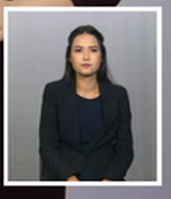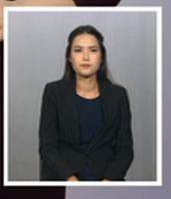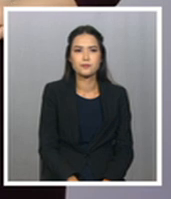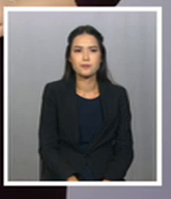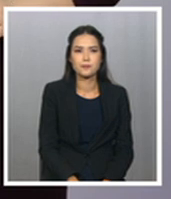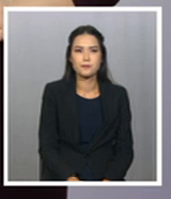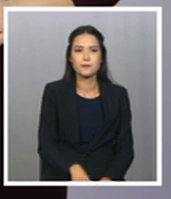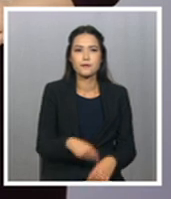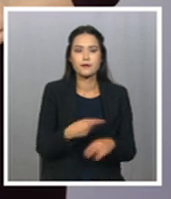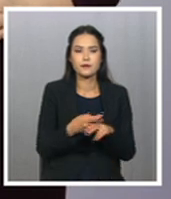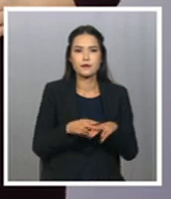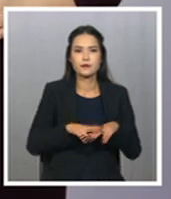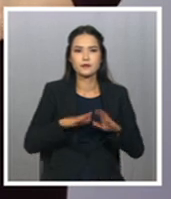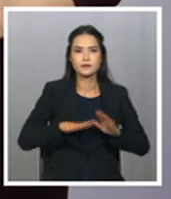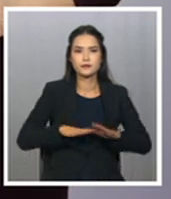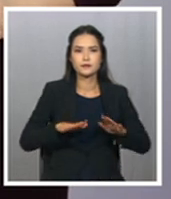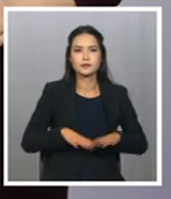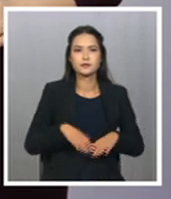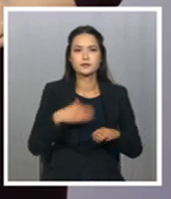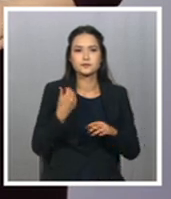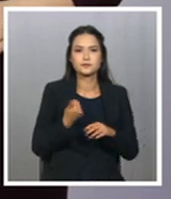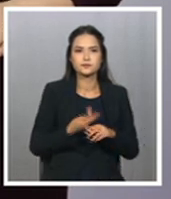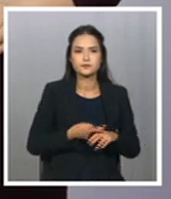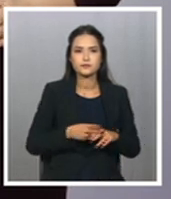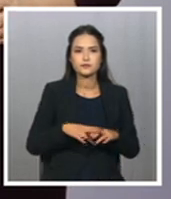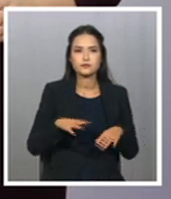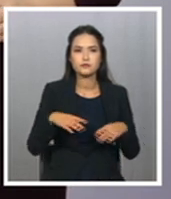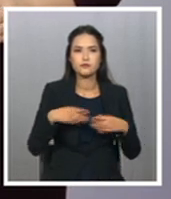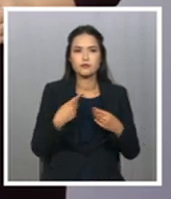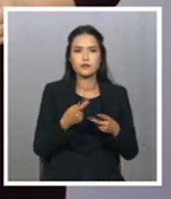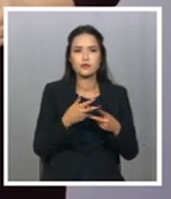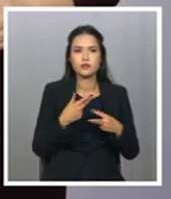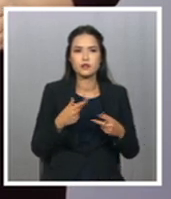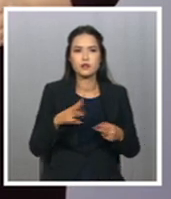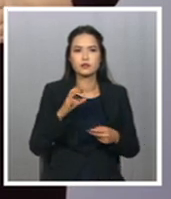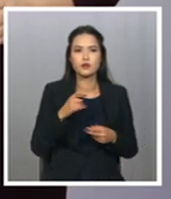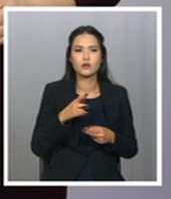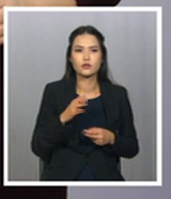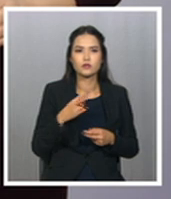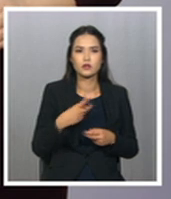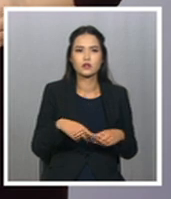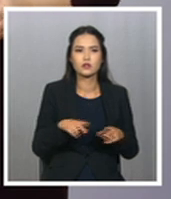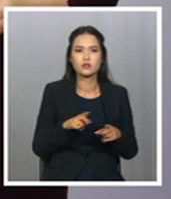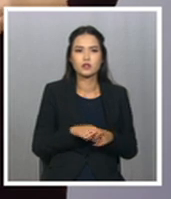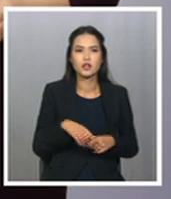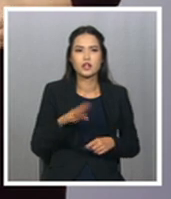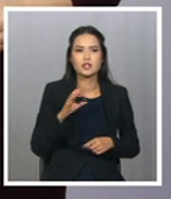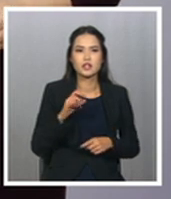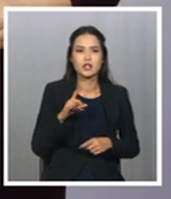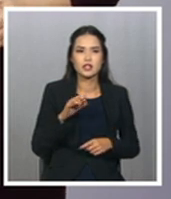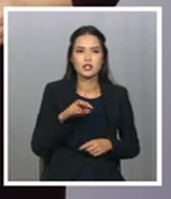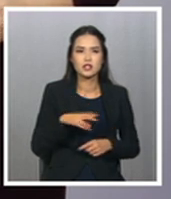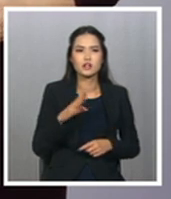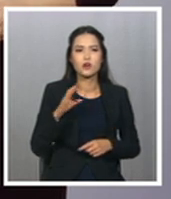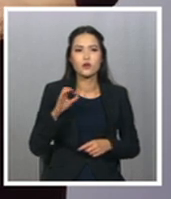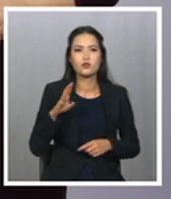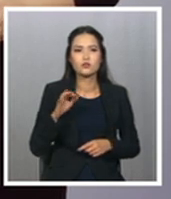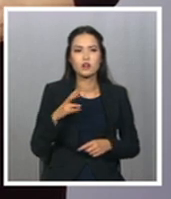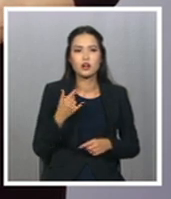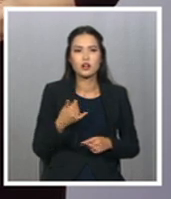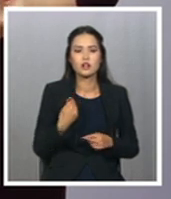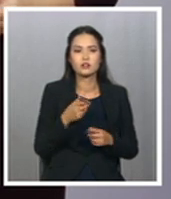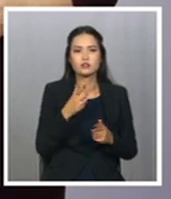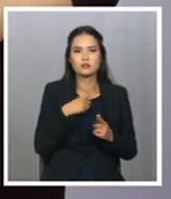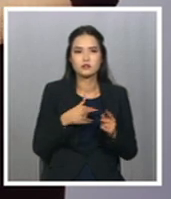Міне оқушылар, үзіндіде берілген Ұлжанды да, зерені де, тоғжанды да типтік